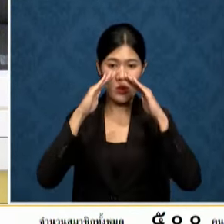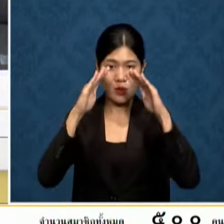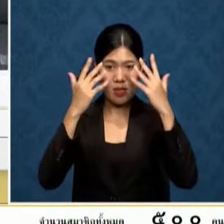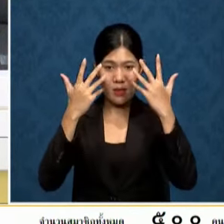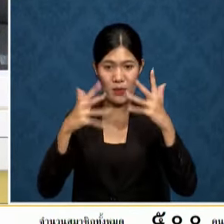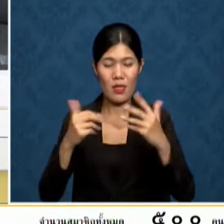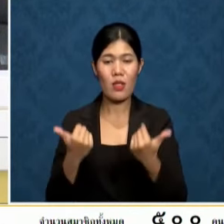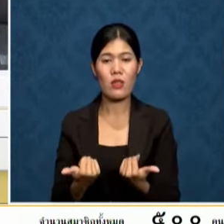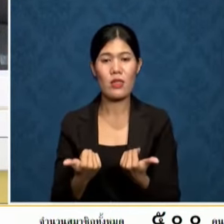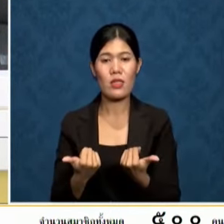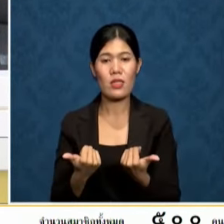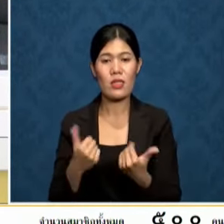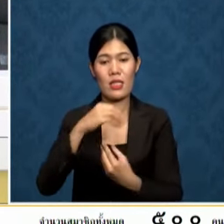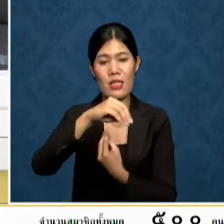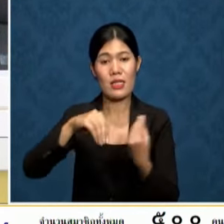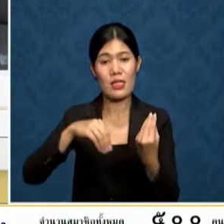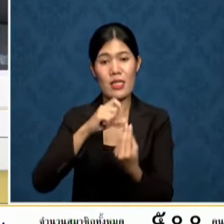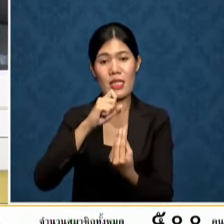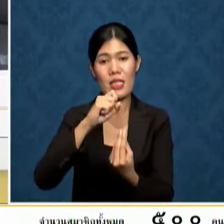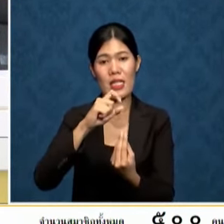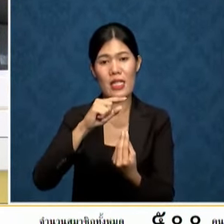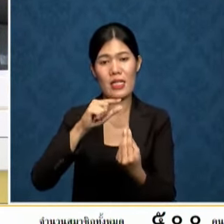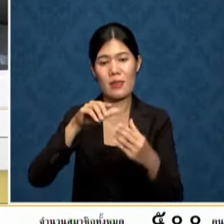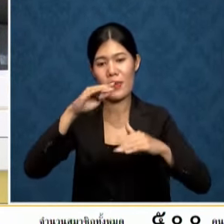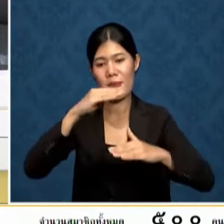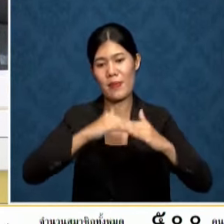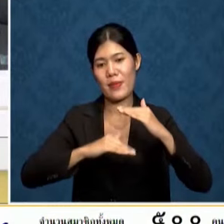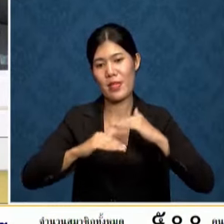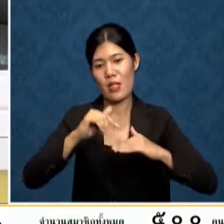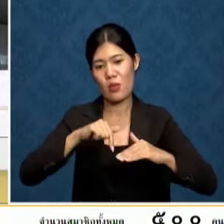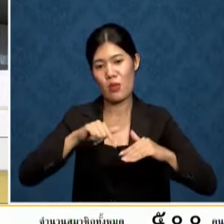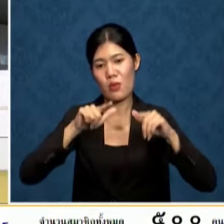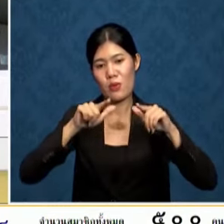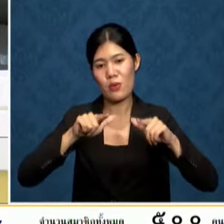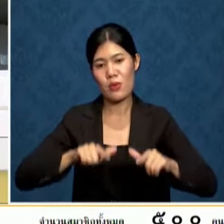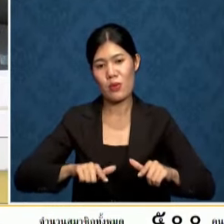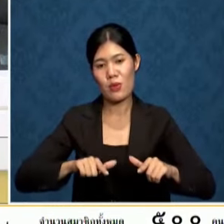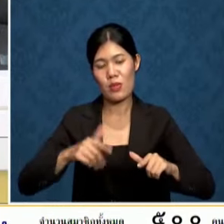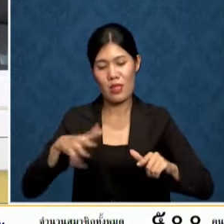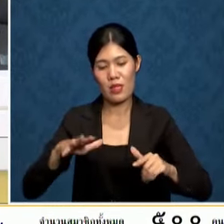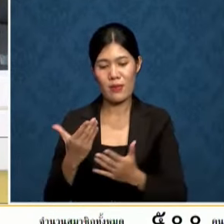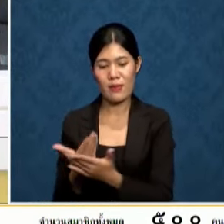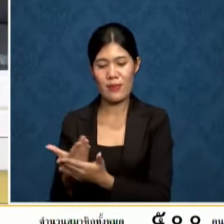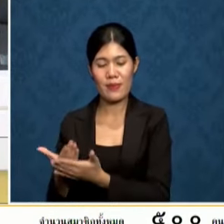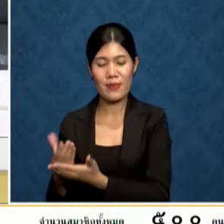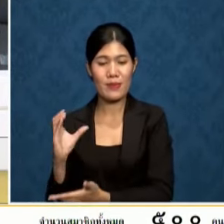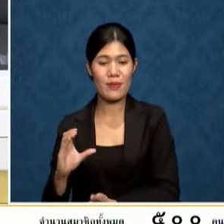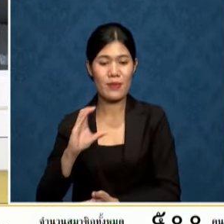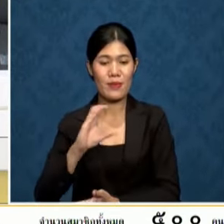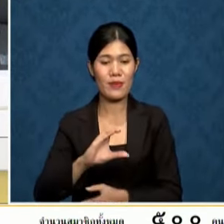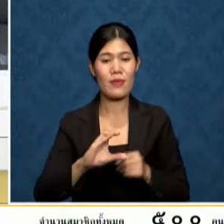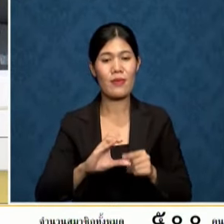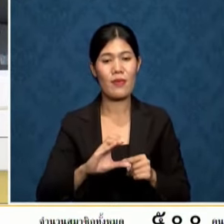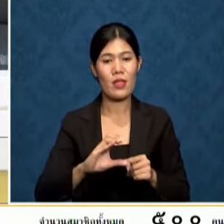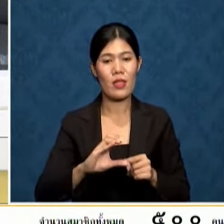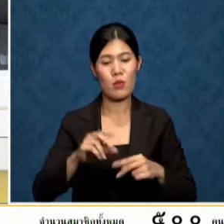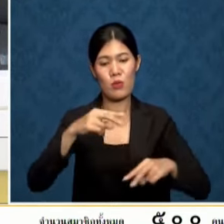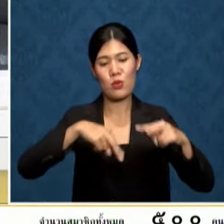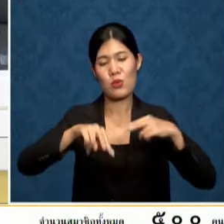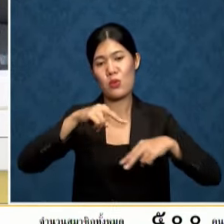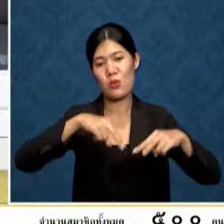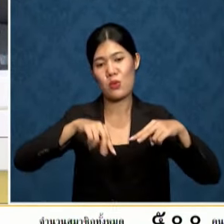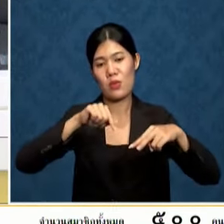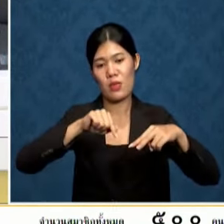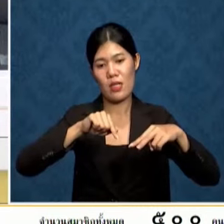เศรษฐกิจไปถึงจุดที่ตกต่ำแล้วเราต้องใช้งบประมาณลงไปในการเยียวยาแก้ไขต้องใช้